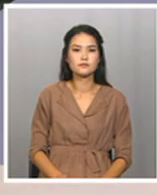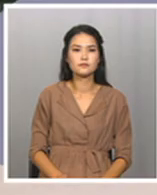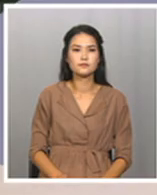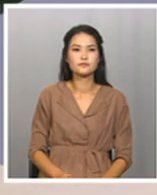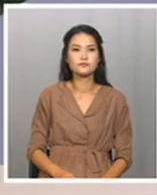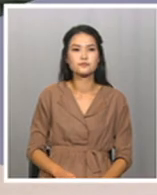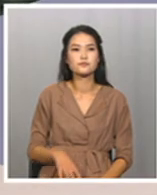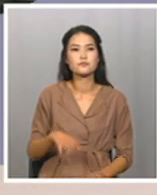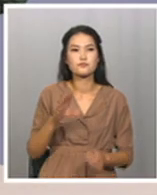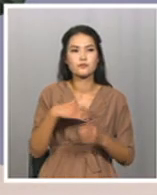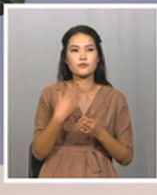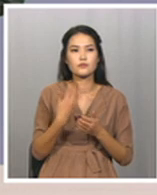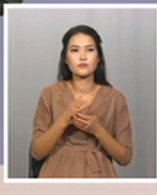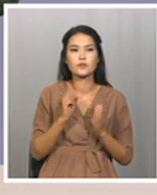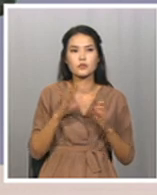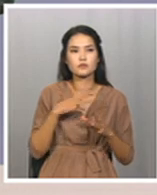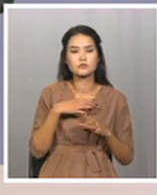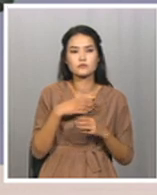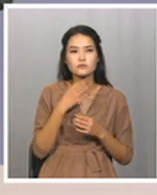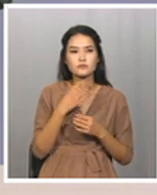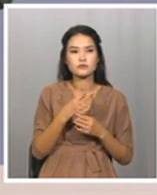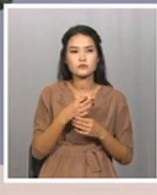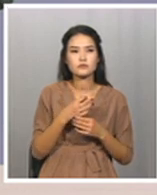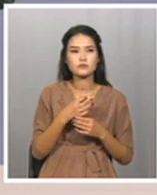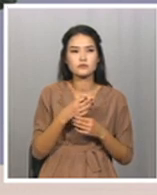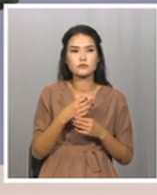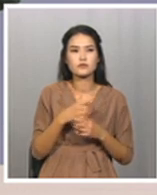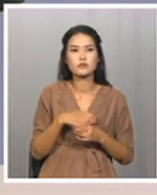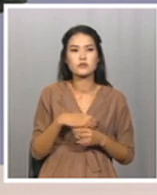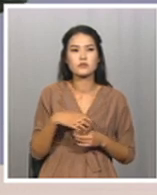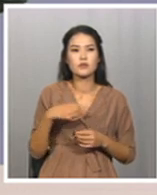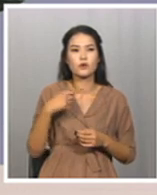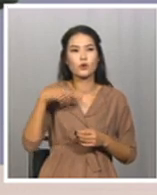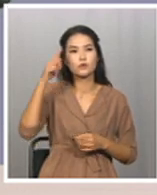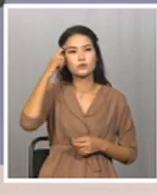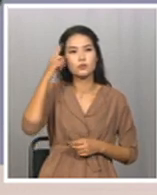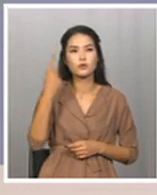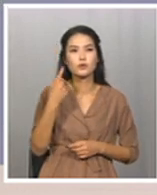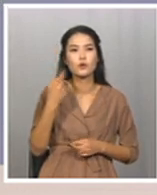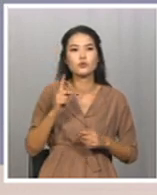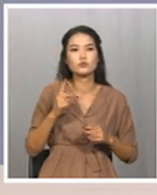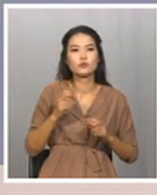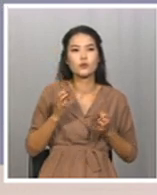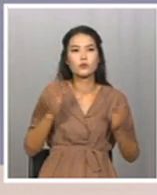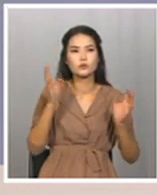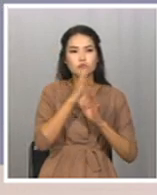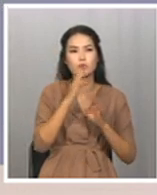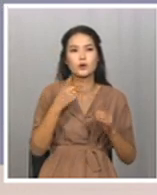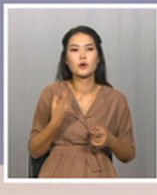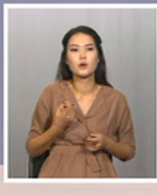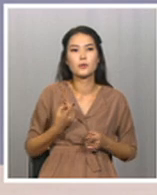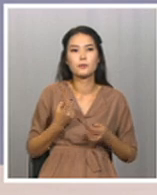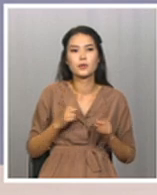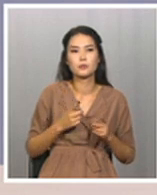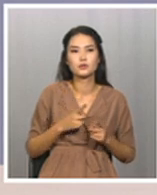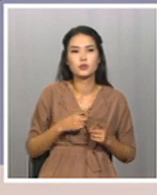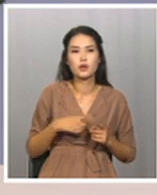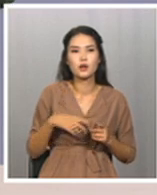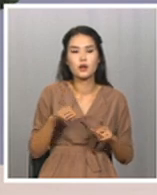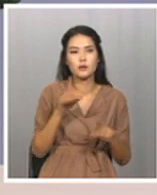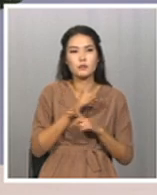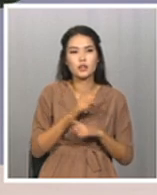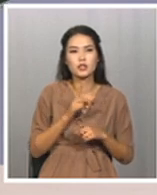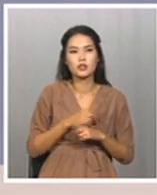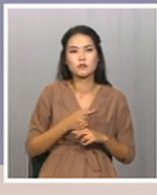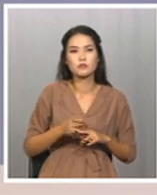Ваши ответы могут быть такими. Думаю, что над героями господствует судьба, потому что погибают